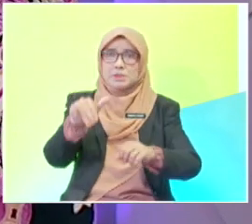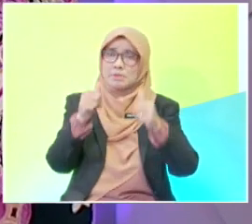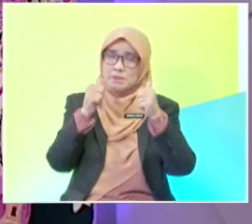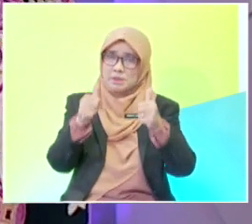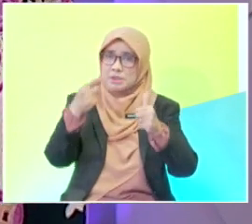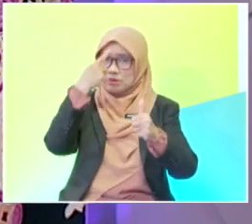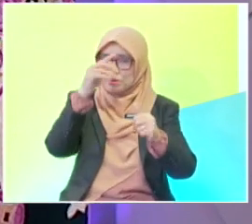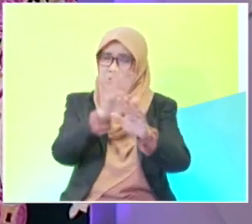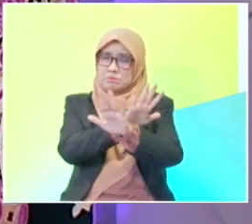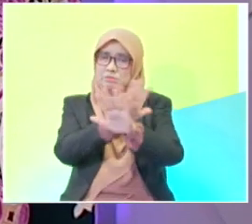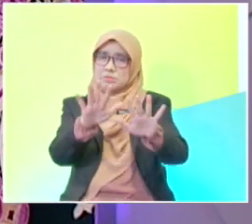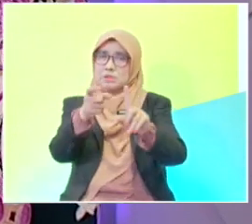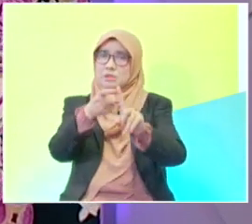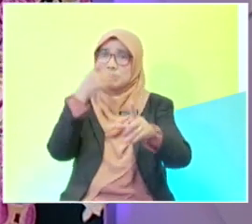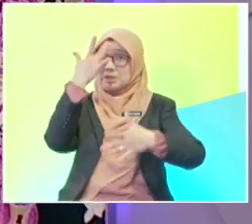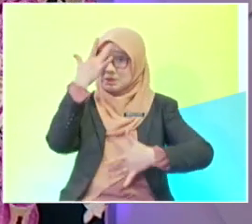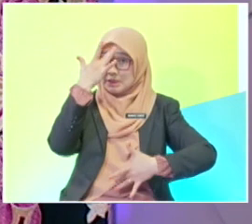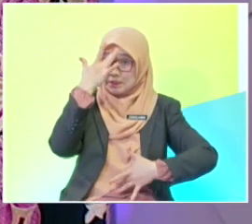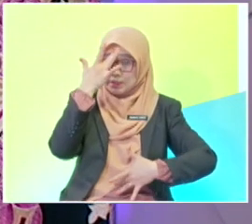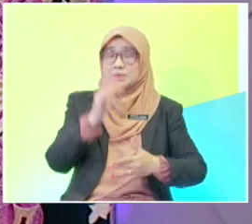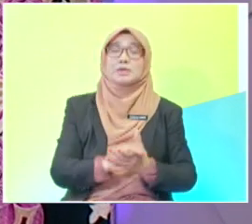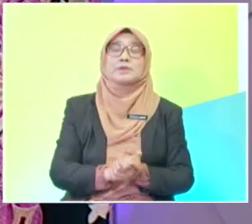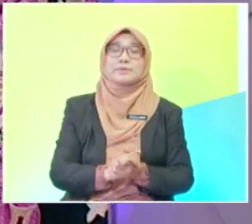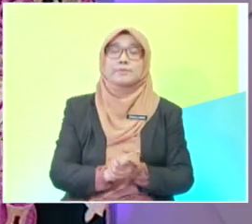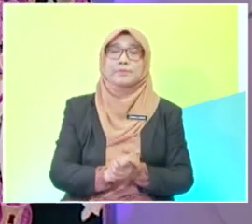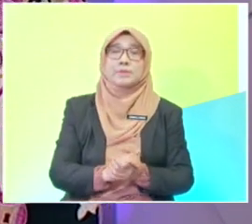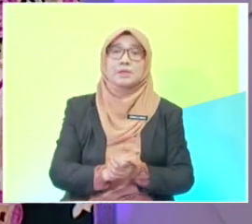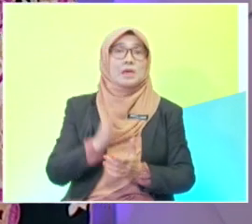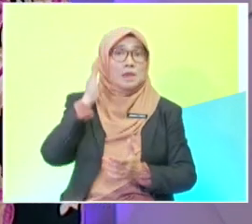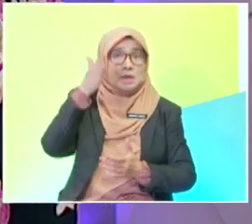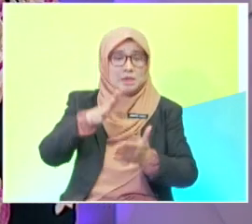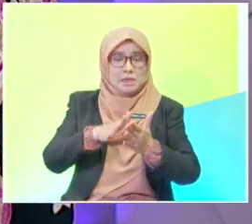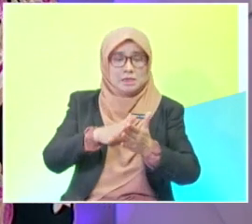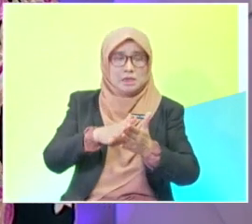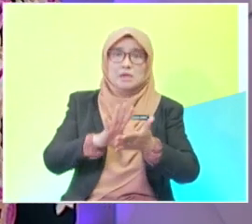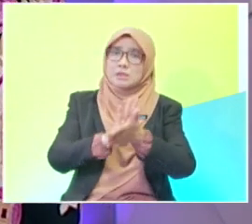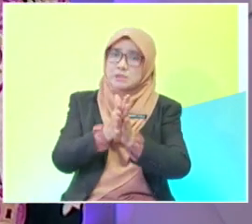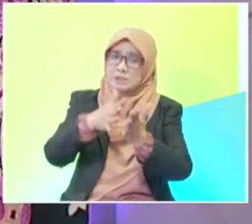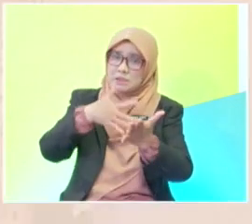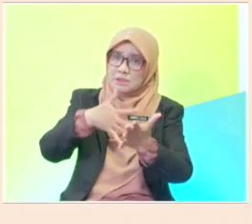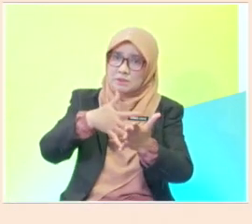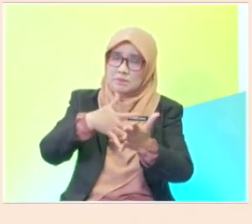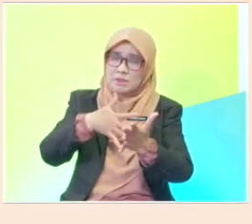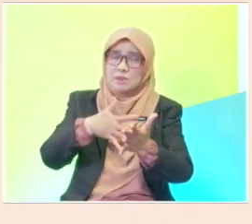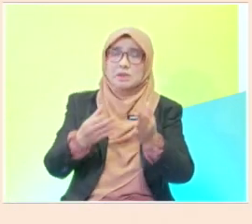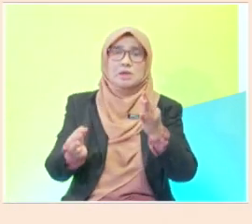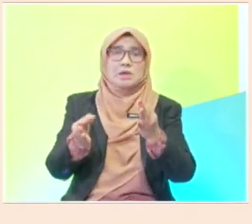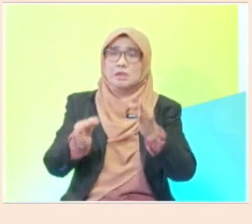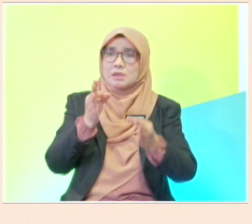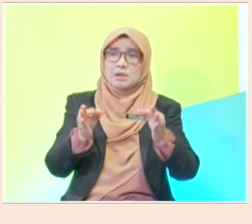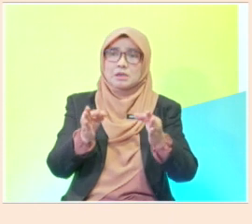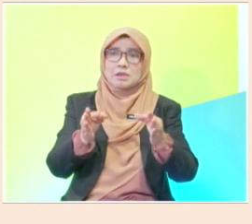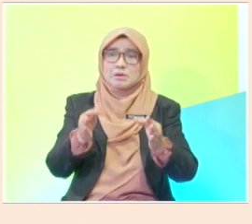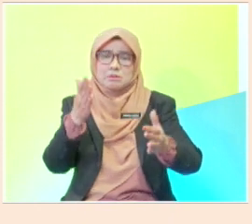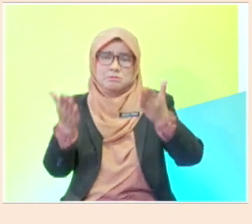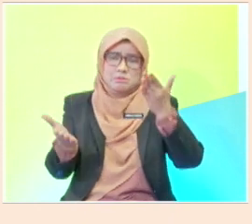Okey, tetapi sistem keimunan kita akan menjadi lemah apabila berlaku ketidakseimbangan dalam badan dan